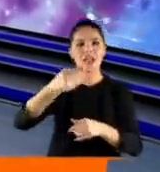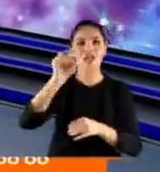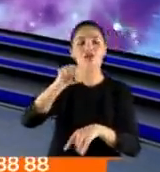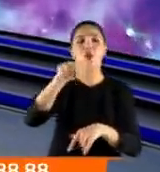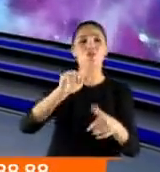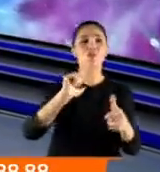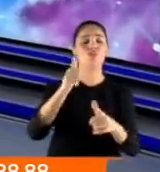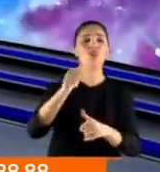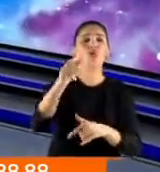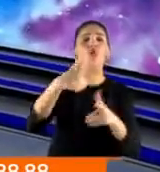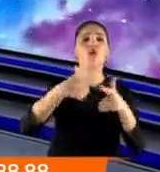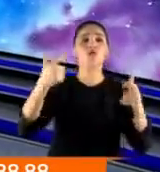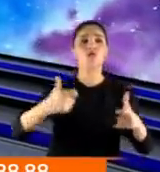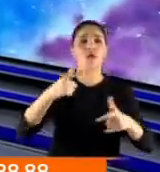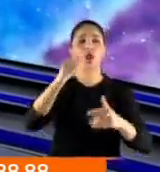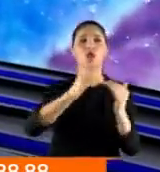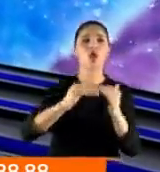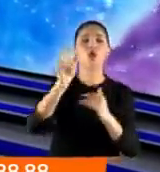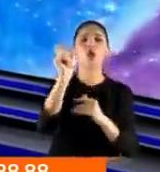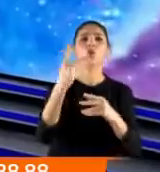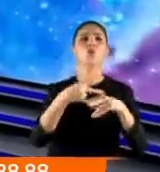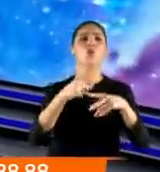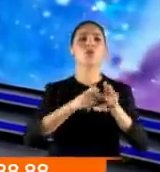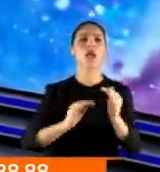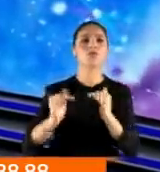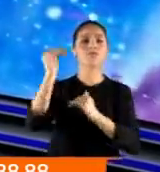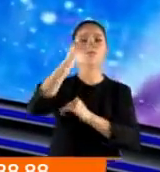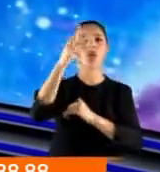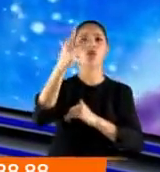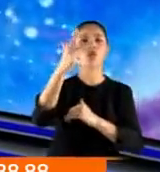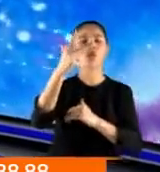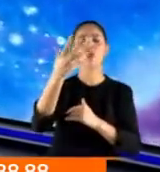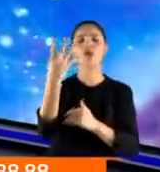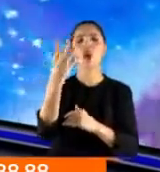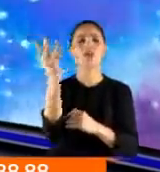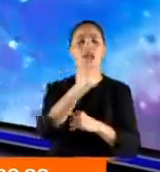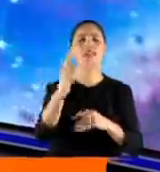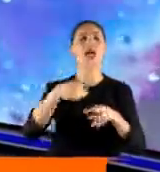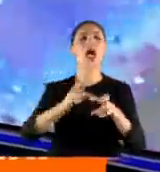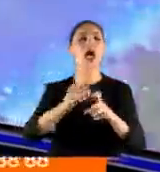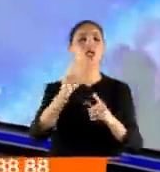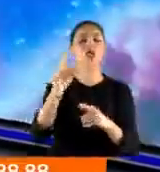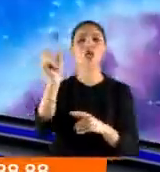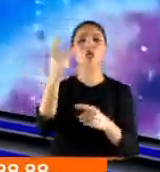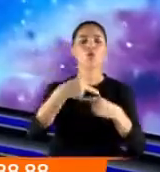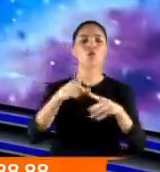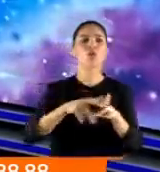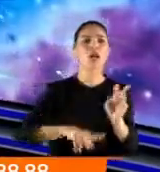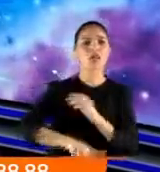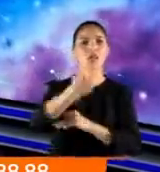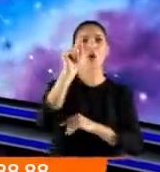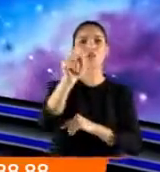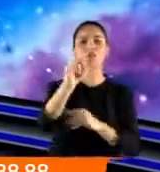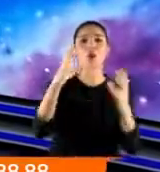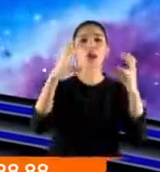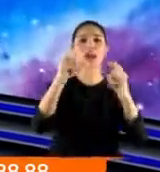Bugün Florida'daki Kennedy uzay üstünden Crew Dragon kapsülüyle 4 astronot uluslararası uzay üstüne doğru yola çıktı. Astronotları taşıyan